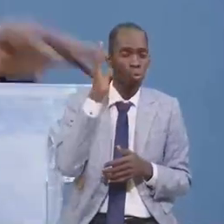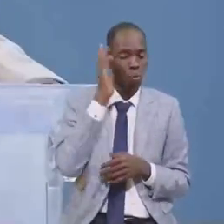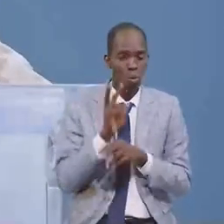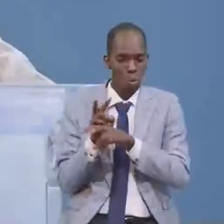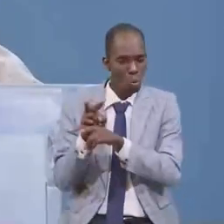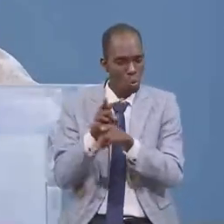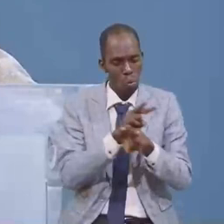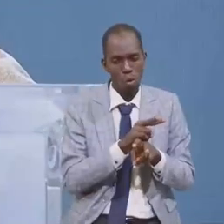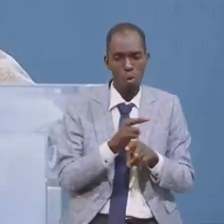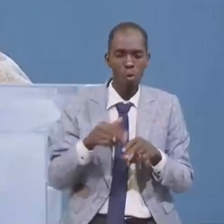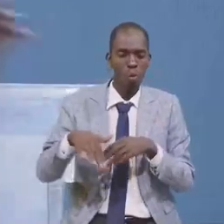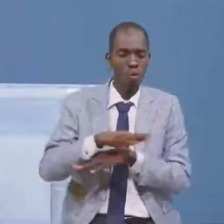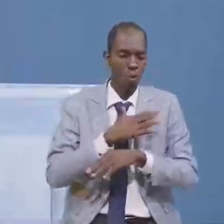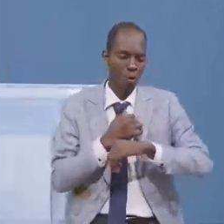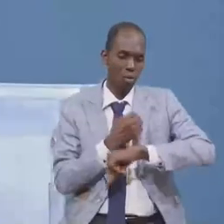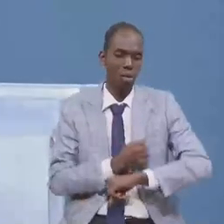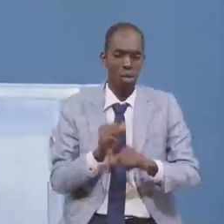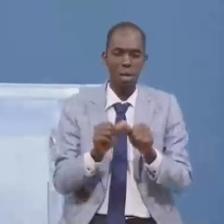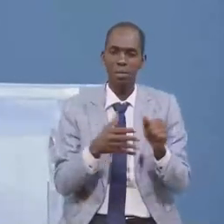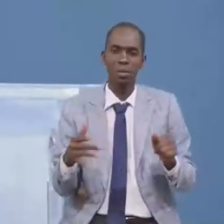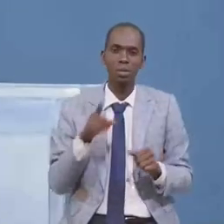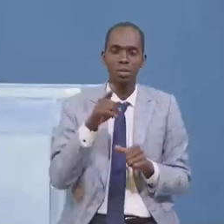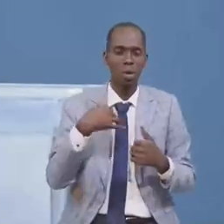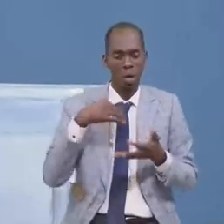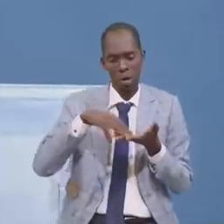Tout ce qu'il nous a dit aujourd'hui.